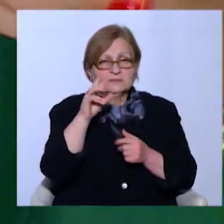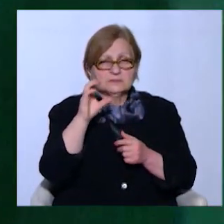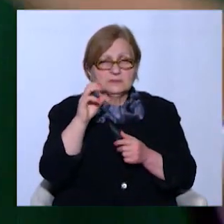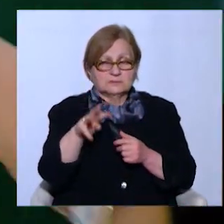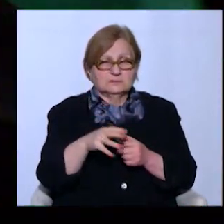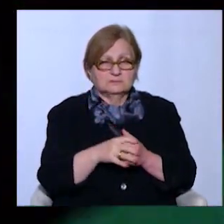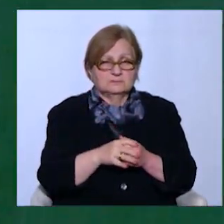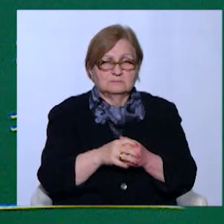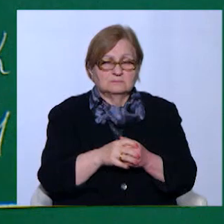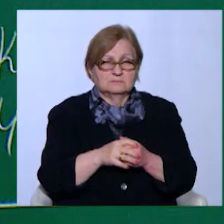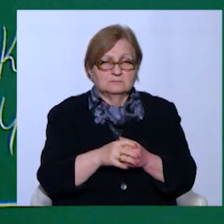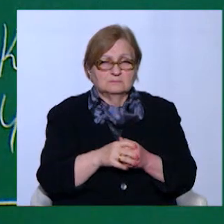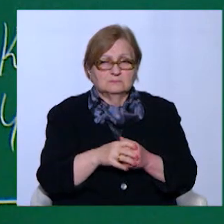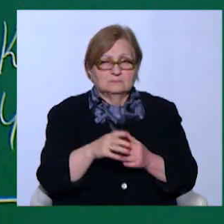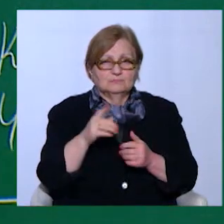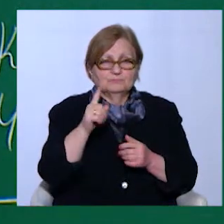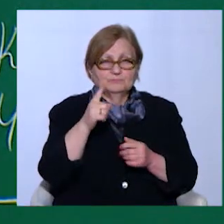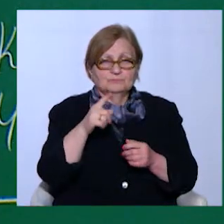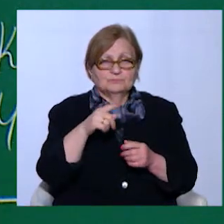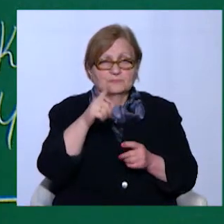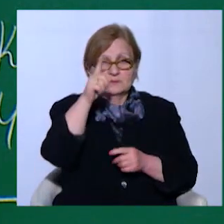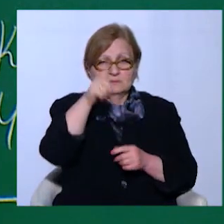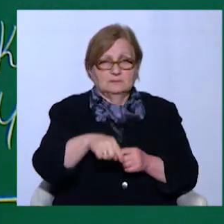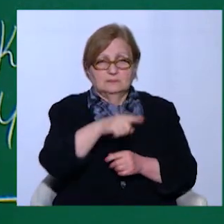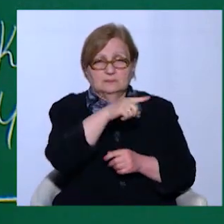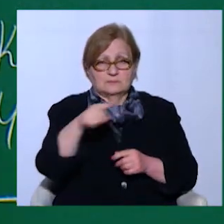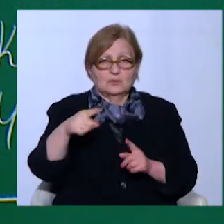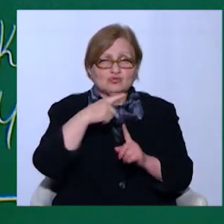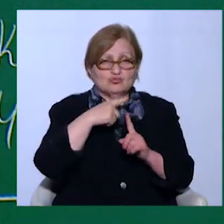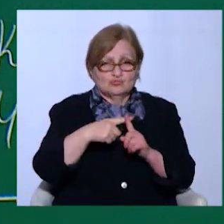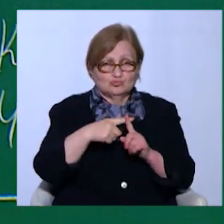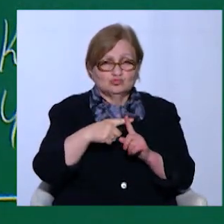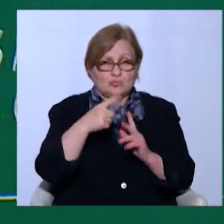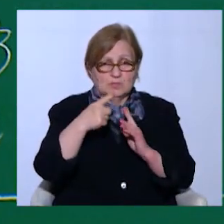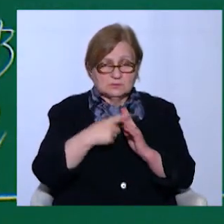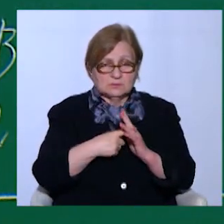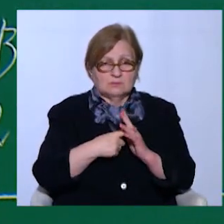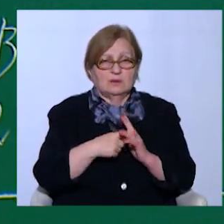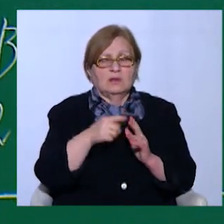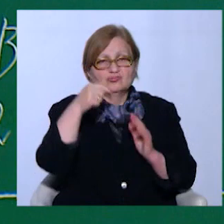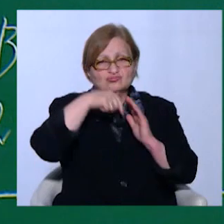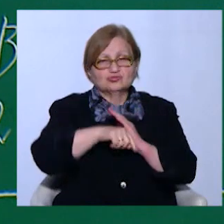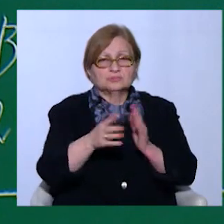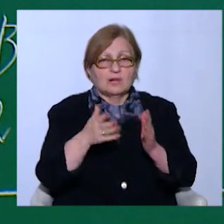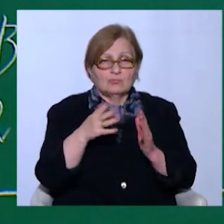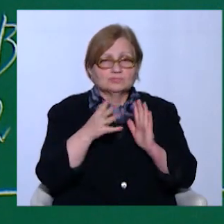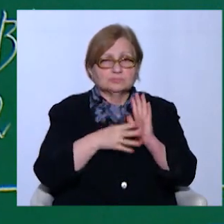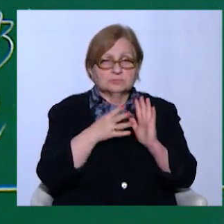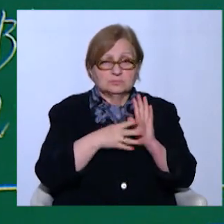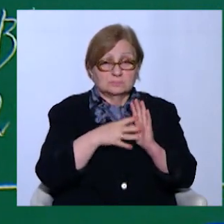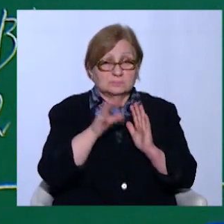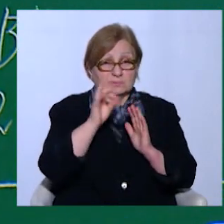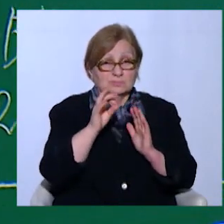ახლა დავიწყოთ. რადგან რომში დიაგონალები ერთმანეთ შუაზე კვეთს და მართი კუთხით გადაიკვეთება, ჩვენ შეგვიძლია განვიხილოთ